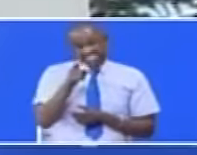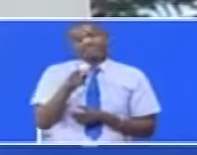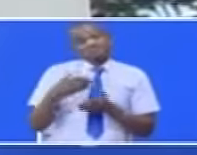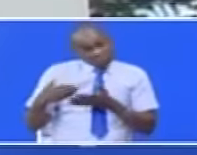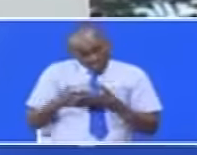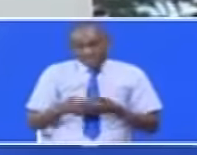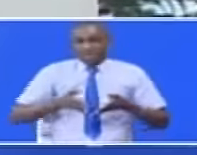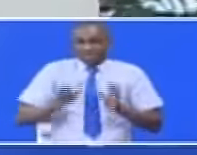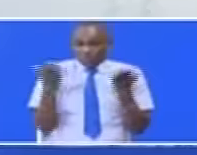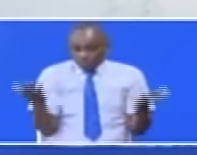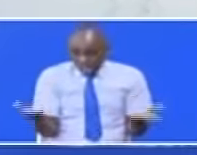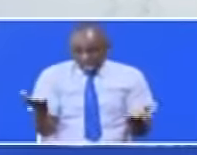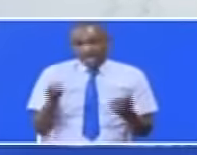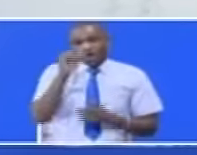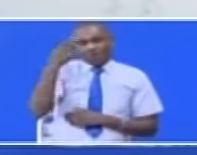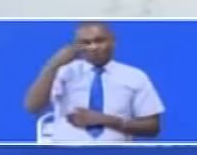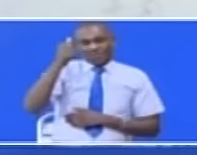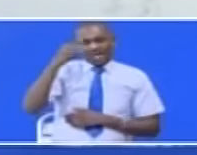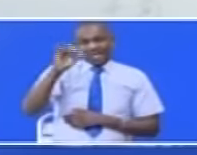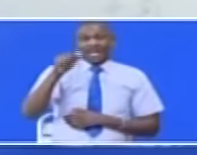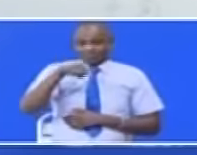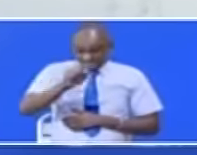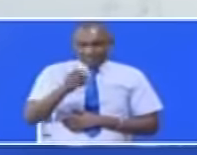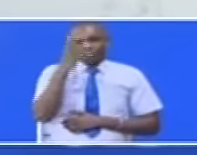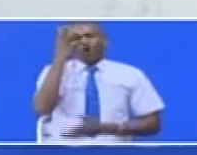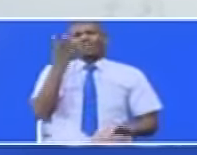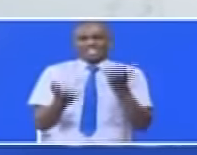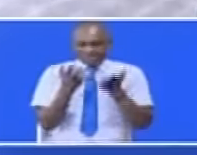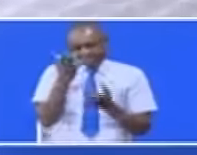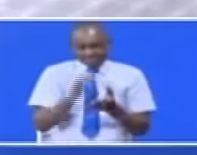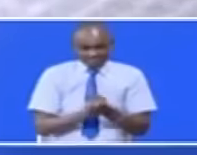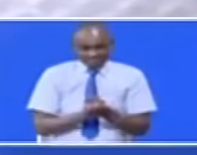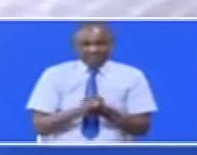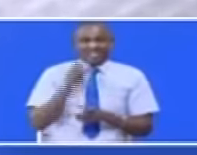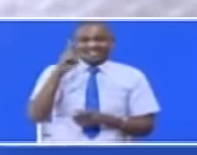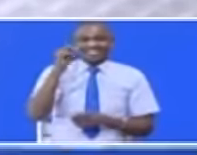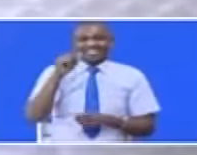Franciska huz k Agnes pend k Leo